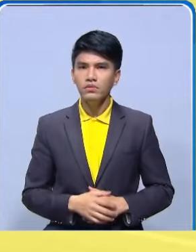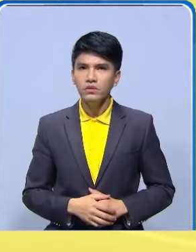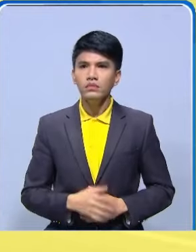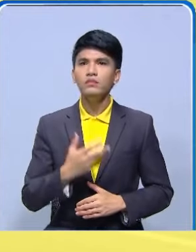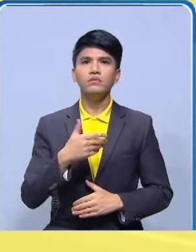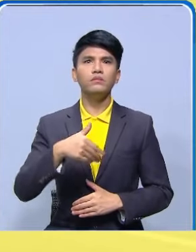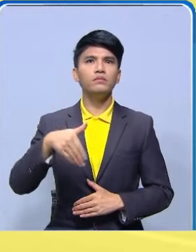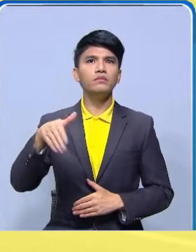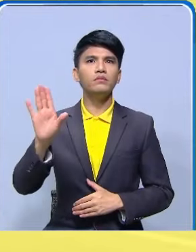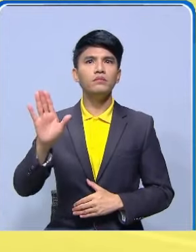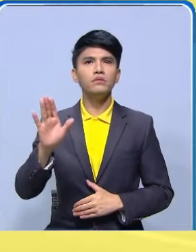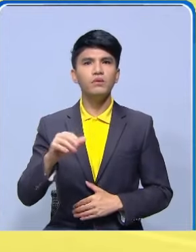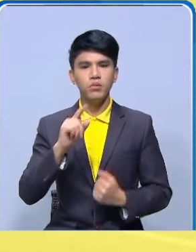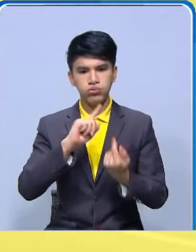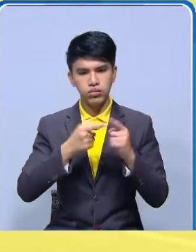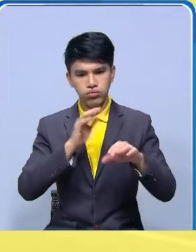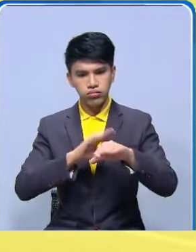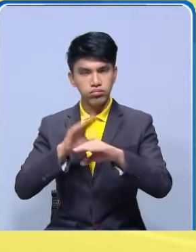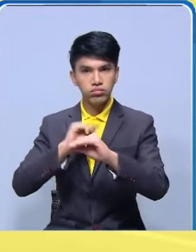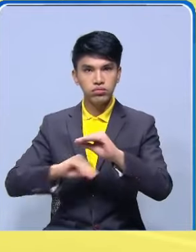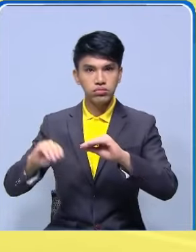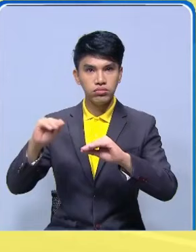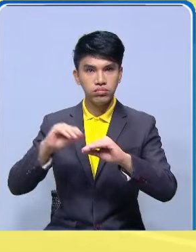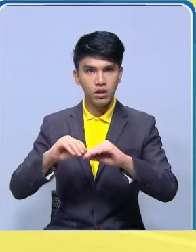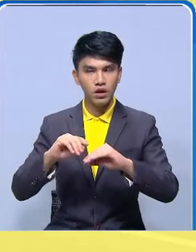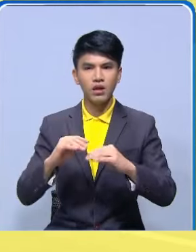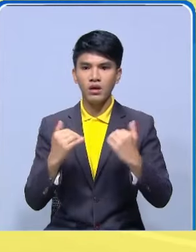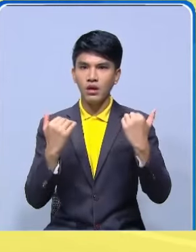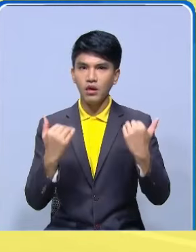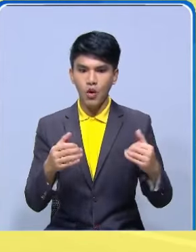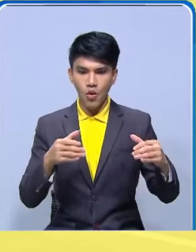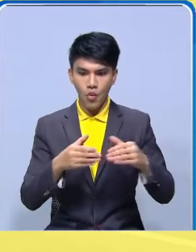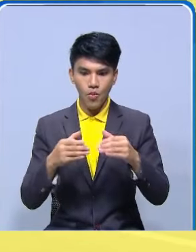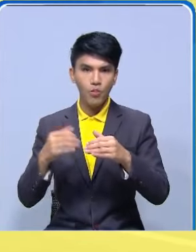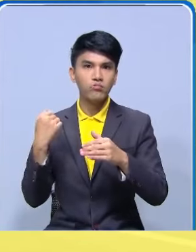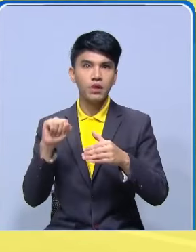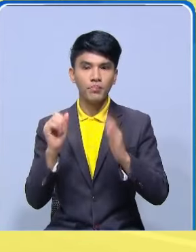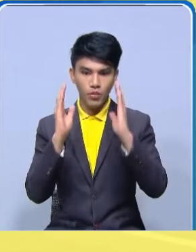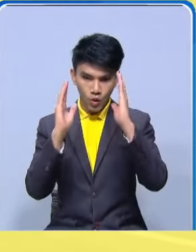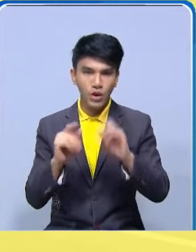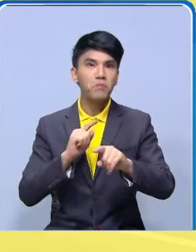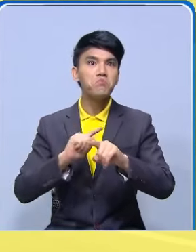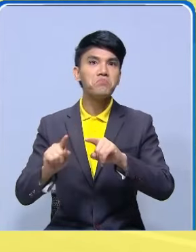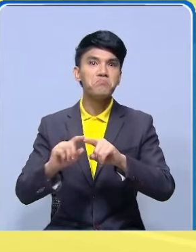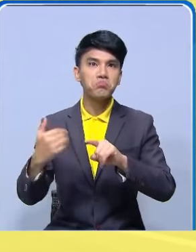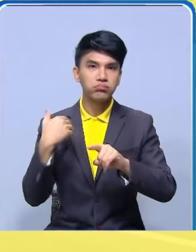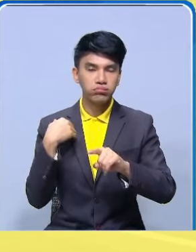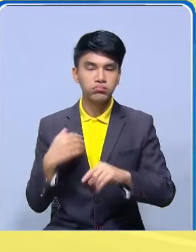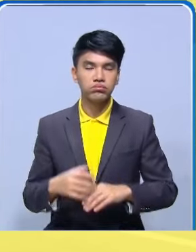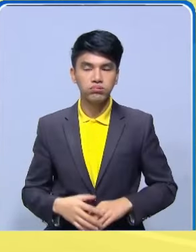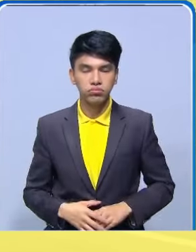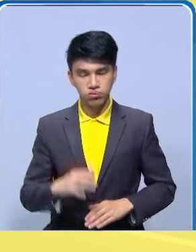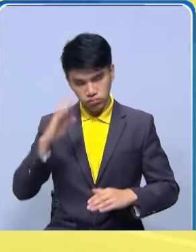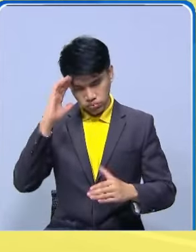ไปตามเพื่อนมาอีกครับพอมารอบเนี้ยมากันเป็น 10คนเลยพร้อมกับมีดด้วยนะครับหลังเกิดเหตุทาง